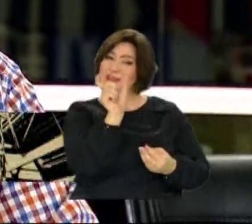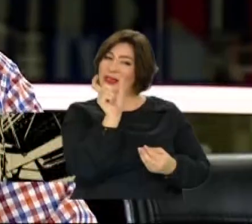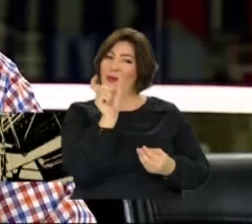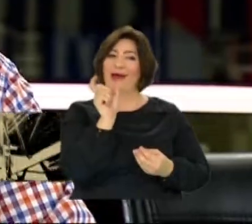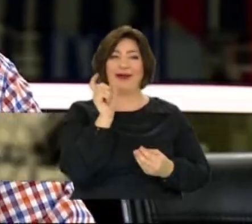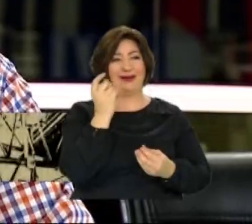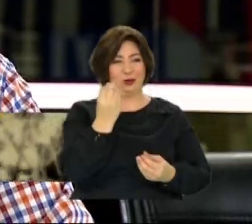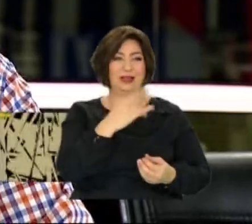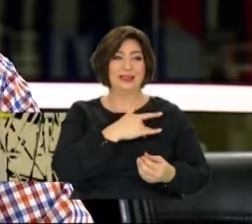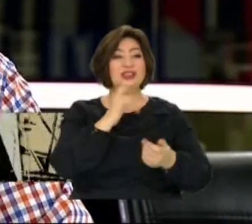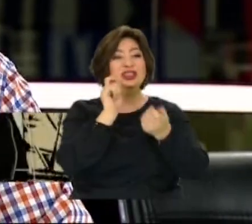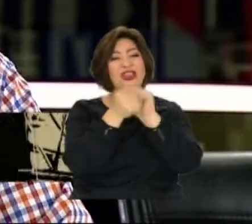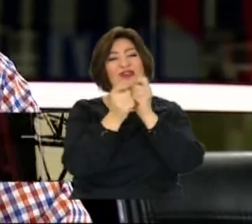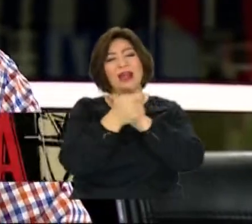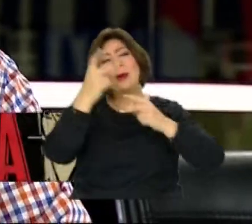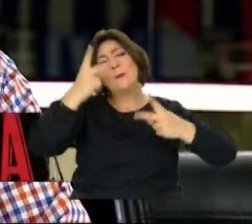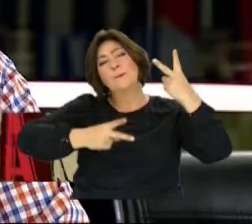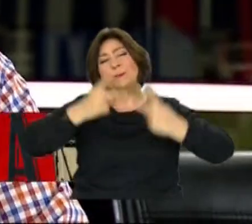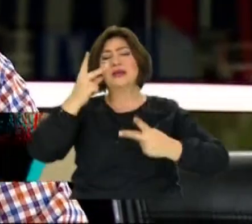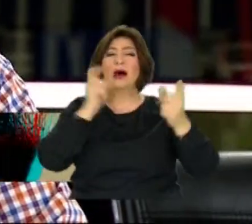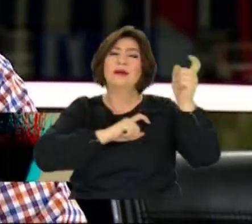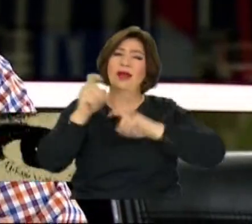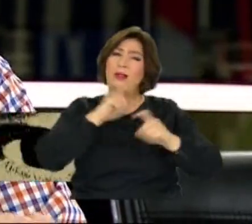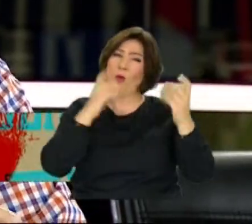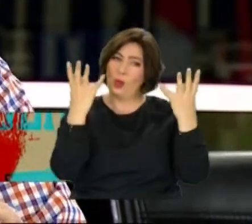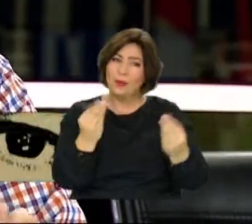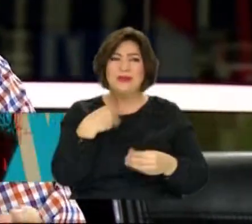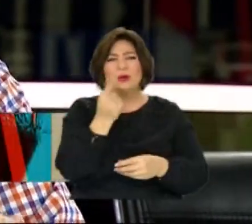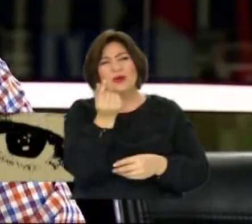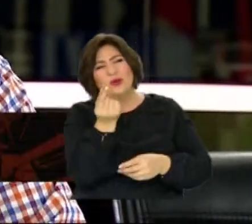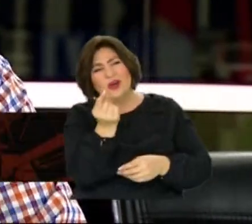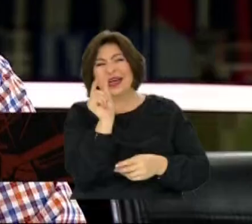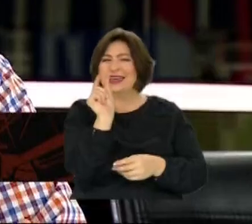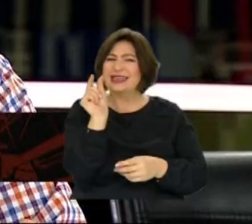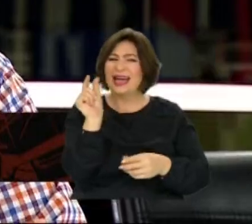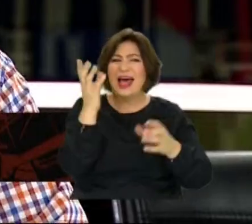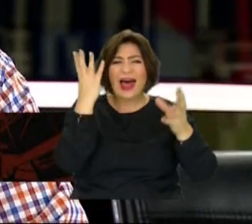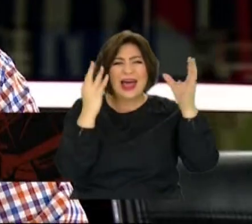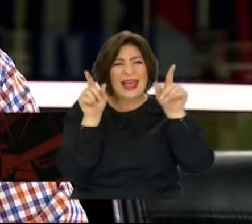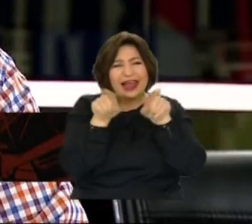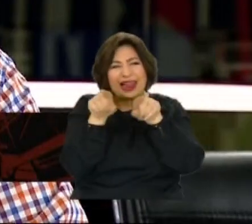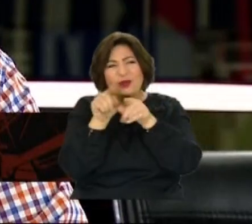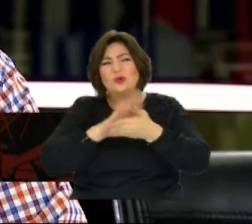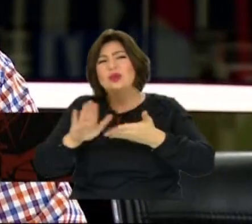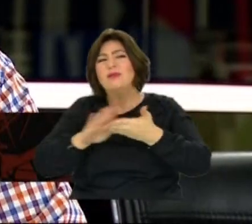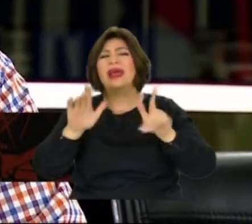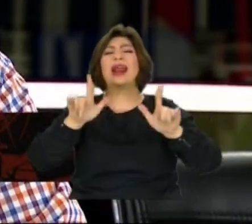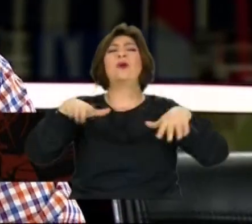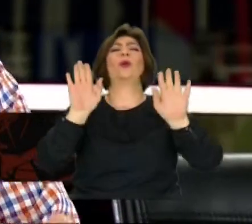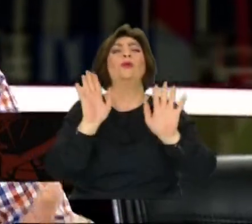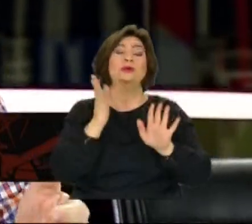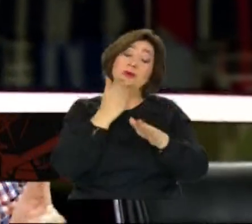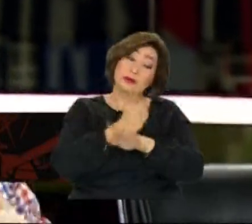Olabilir. Canım, tabii can. Çevirilerde şimdi bazen bariz bile hatalar yapılıyor. Biz böyle ufak tefek anlam yan yana şeyleri pek fazla düzeltmeye gerek duymuyoruz.